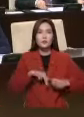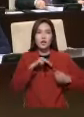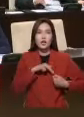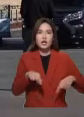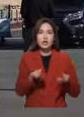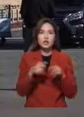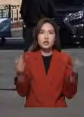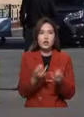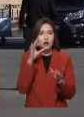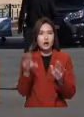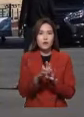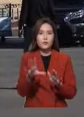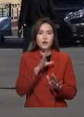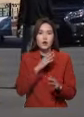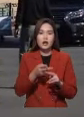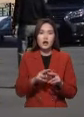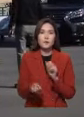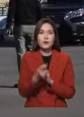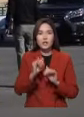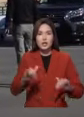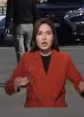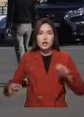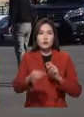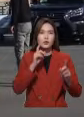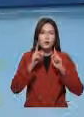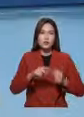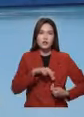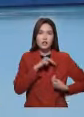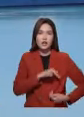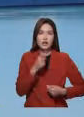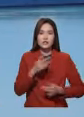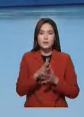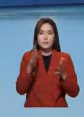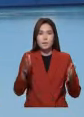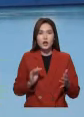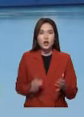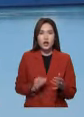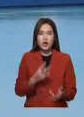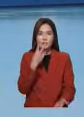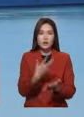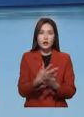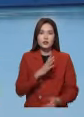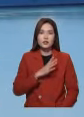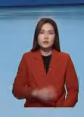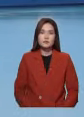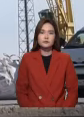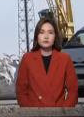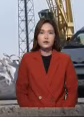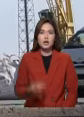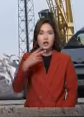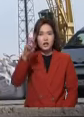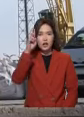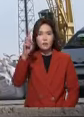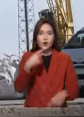қарап мақұлдады. Заң одаққа мүшелердің аумағында аудиторлық қызметтердің бірыңғай нарығын қамтамасыз етуді көздейді. Заң нормалары мемлекеттердің